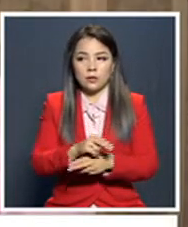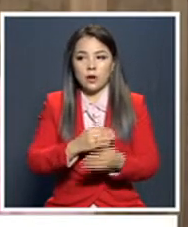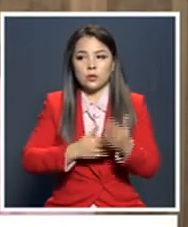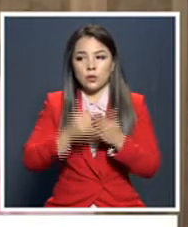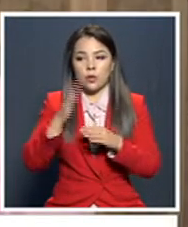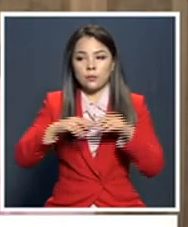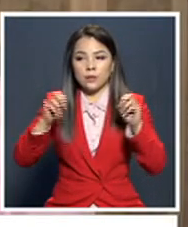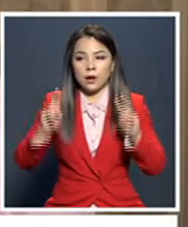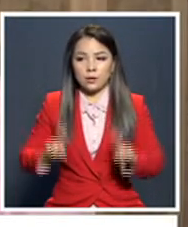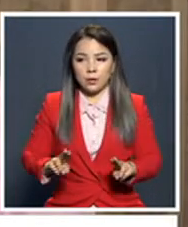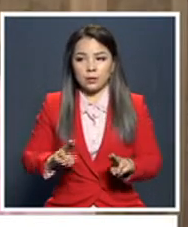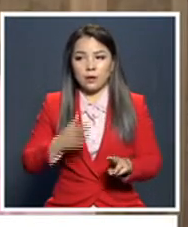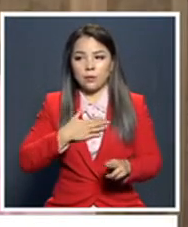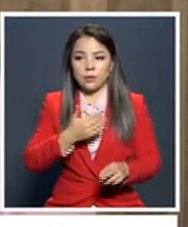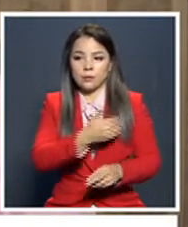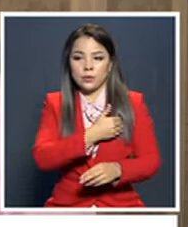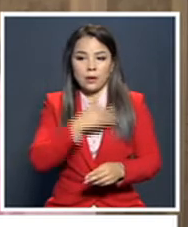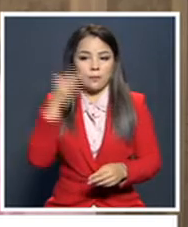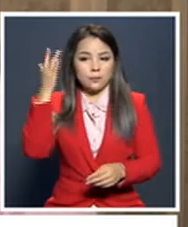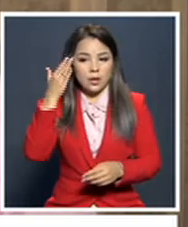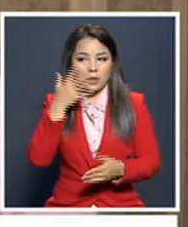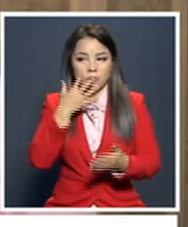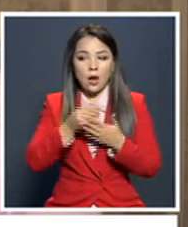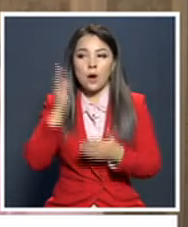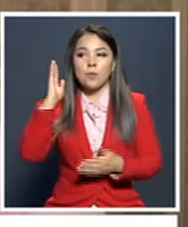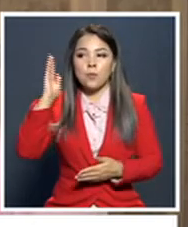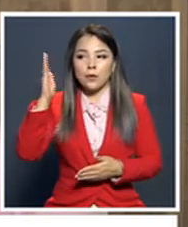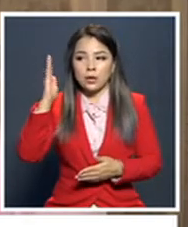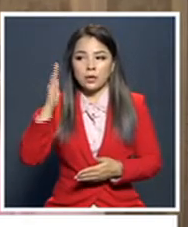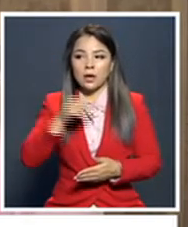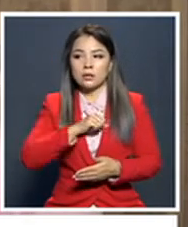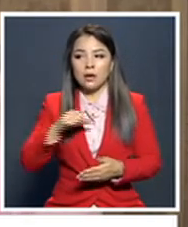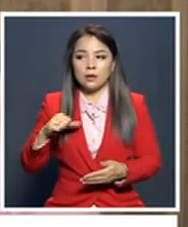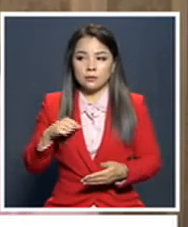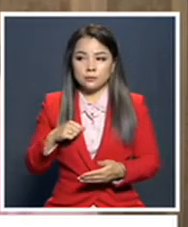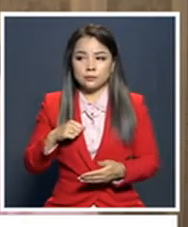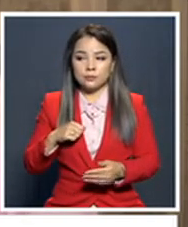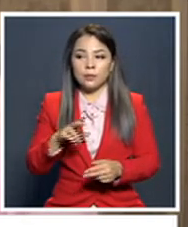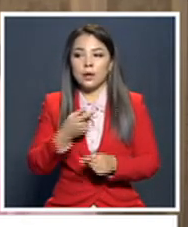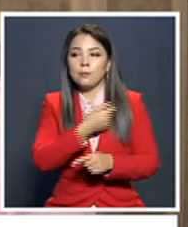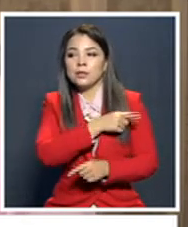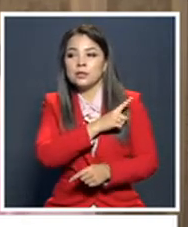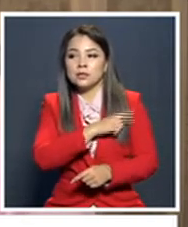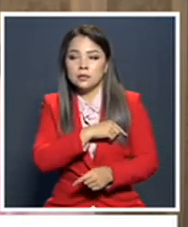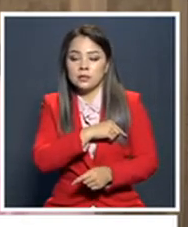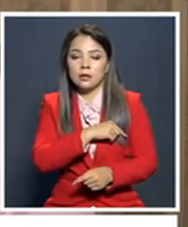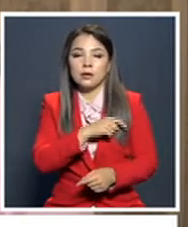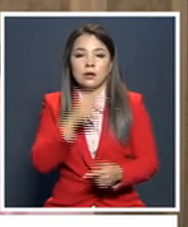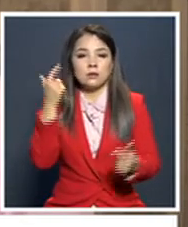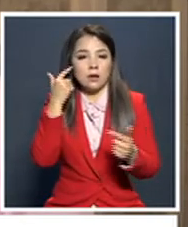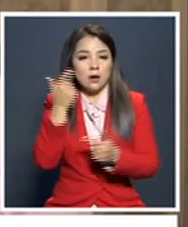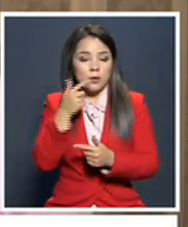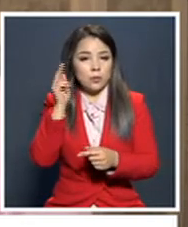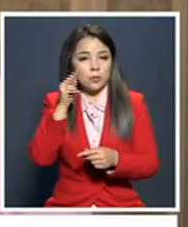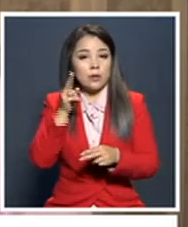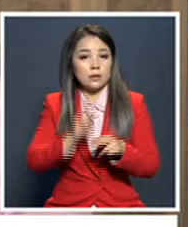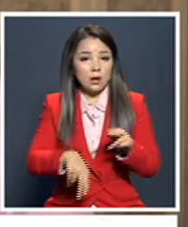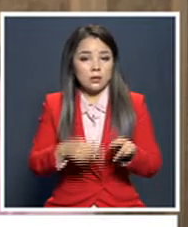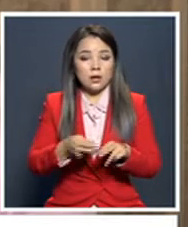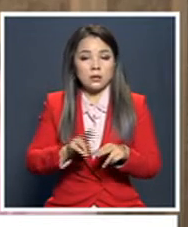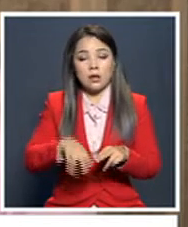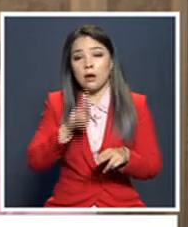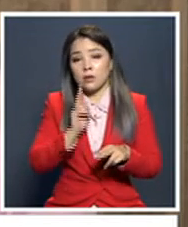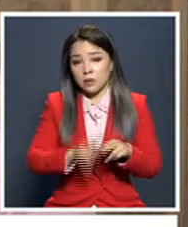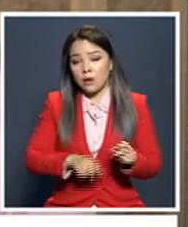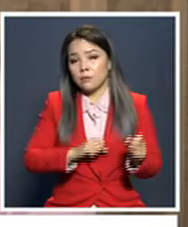маман иесі болғым келеді, және де болашақта осы медицина білімін бітіргеннен кейін, аяқтағаннан